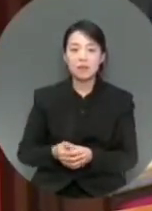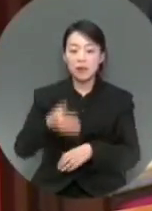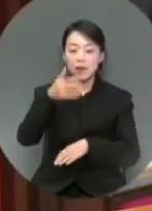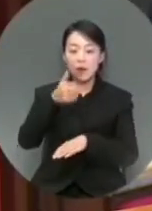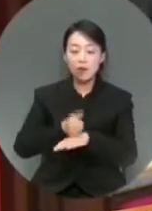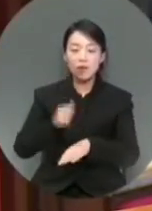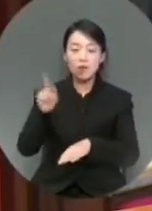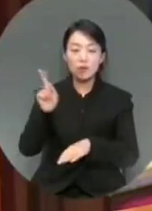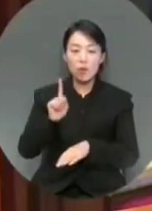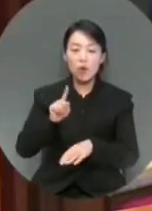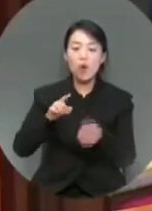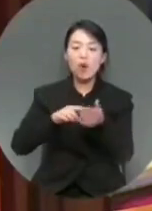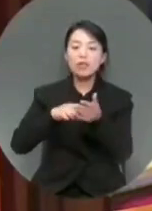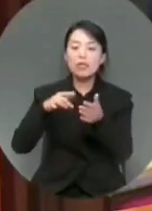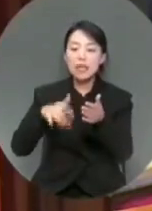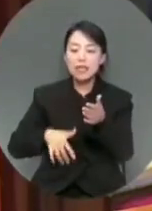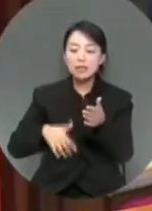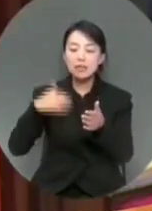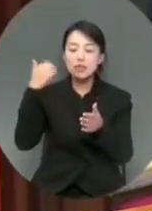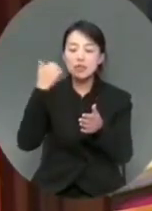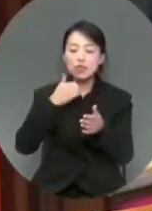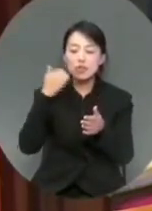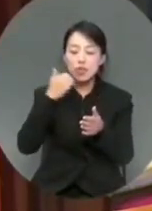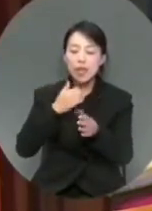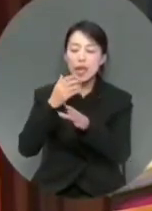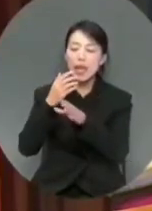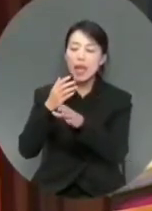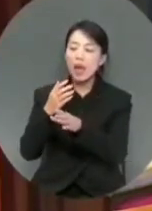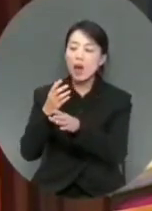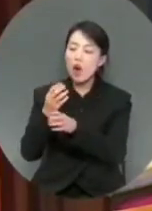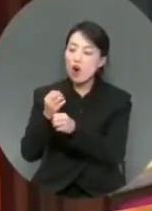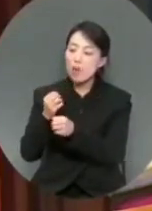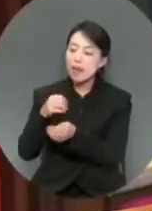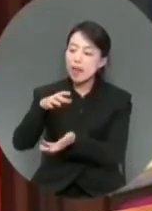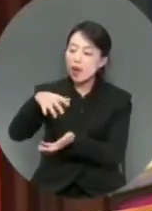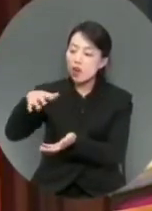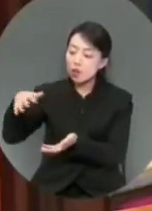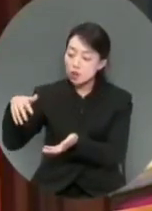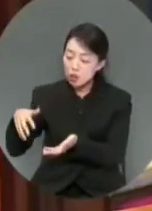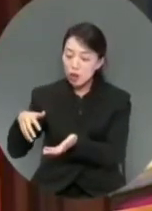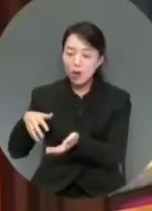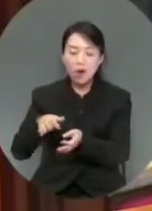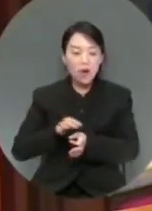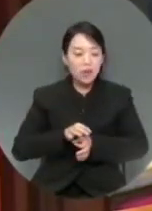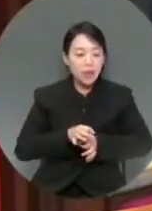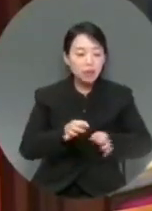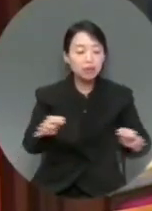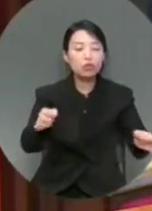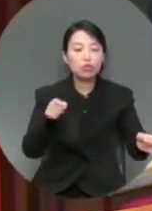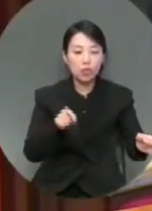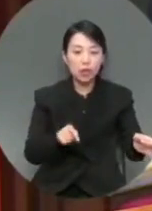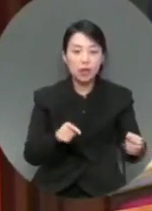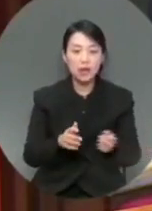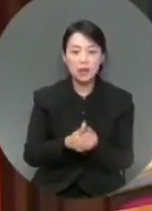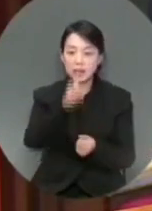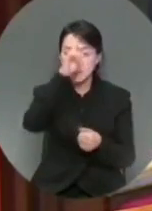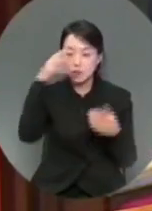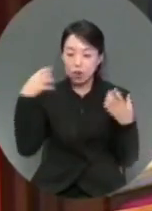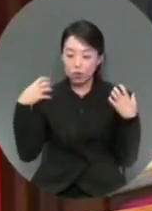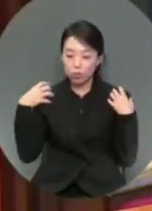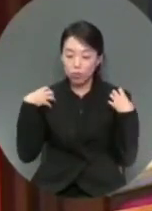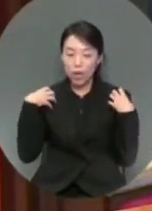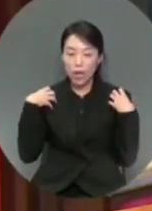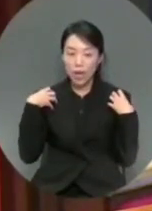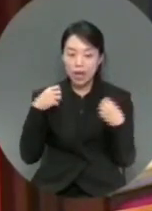세금을 누구에게 얼마나 걷어서 어디에 얼마나 쓰느냐 문제 아니겠습니까? 그죠? 그래서 정부의 성격과